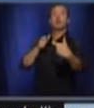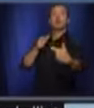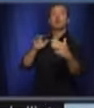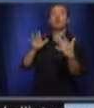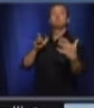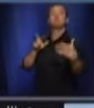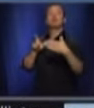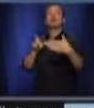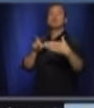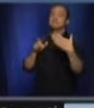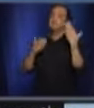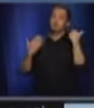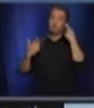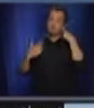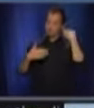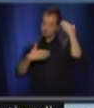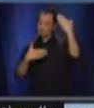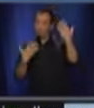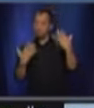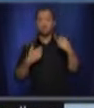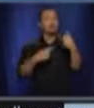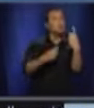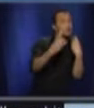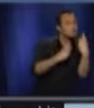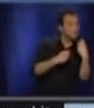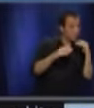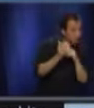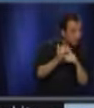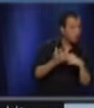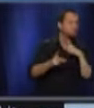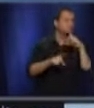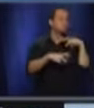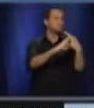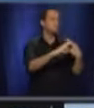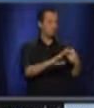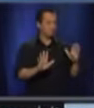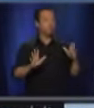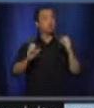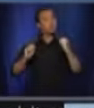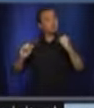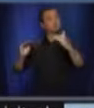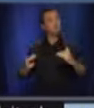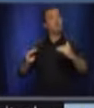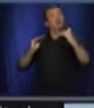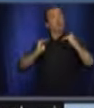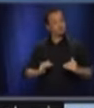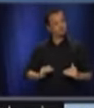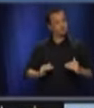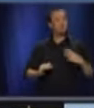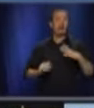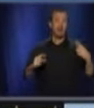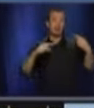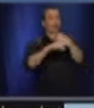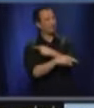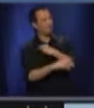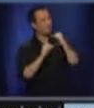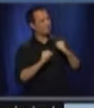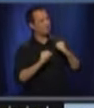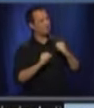questions là-dessus. Mais l'inverse est aussi vrai. Si les efforts ne sont pas faits, et encore une fois, je veux que les